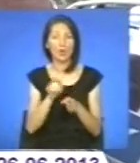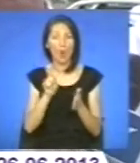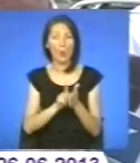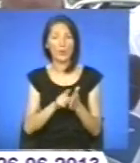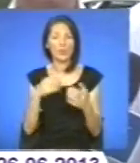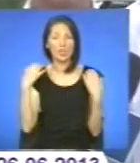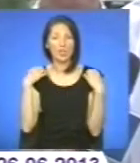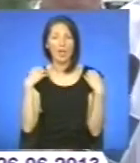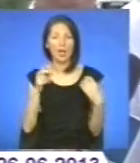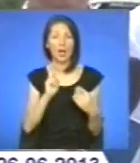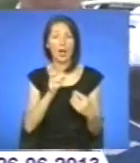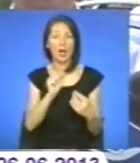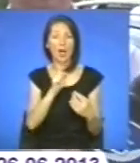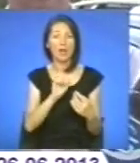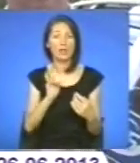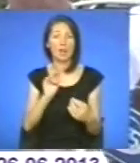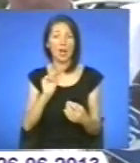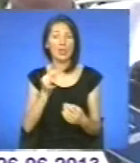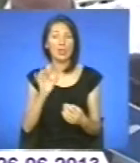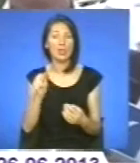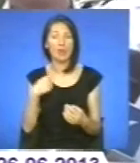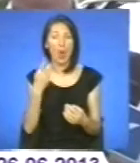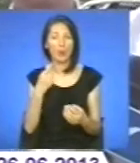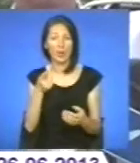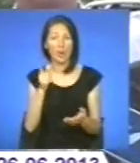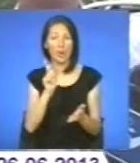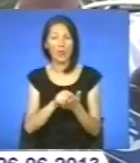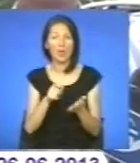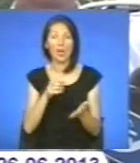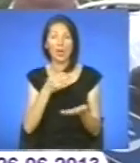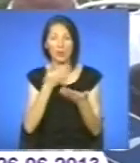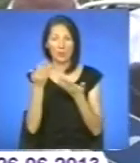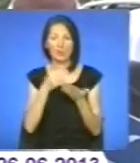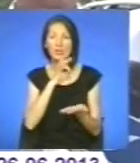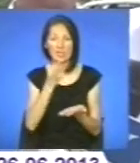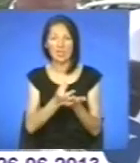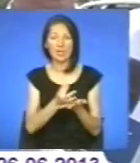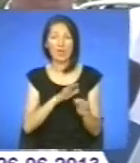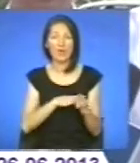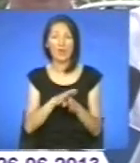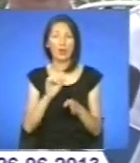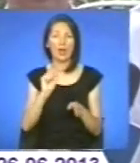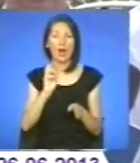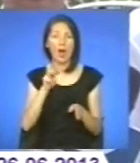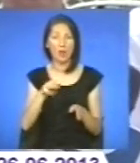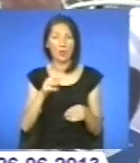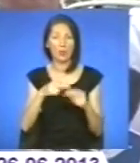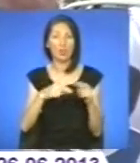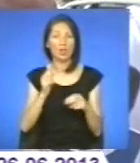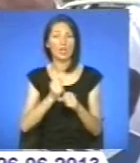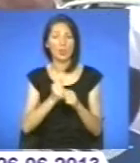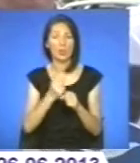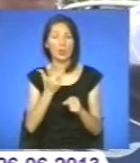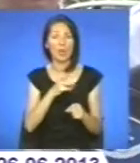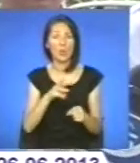управління казначейства області. Значить, ви повинні відчитатися і виконати акти будівельних робіт, представити на 3 мільйони 400. Проблем з фінансуванням по